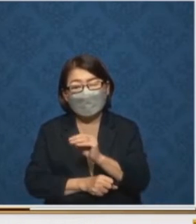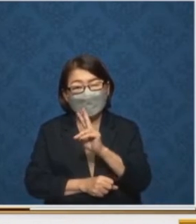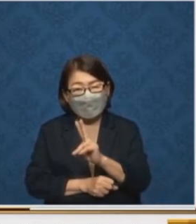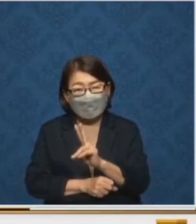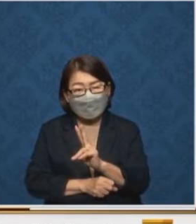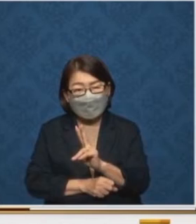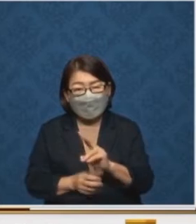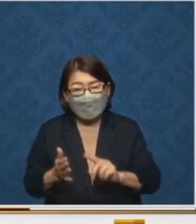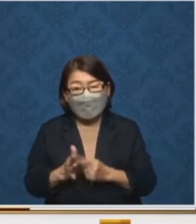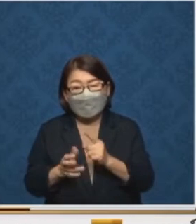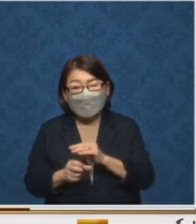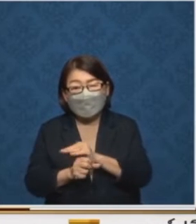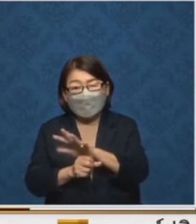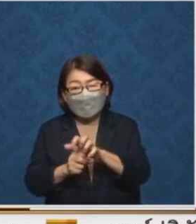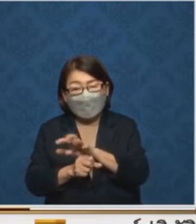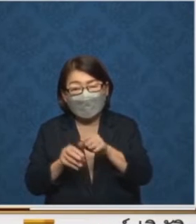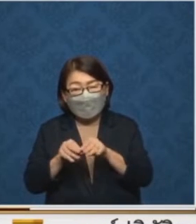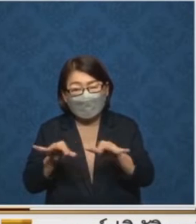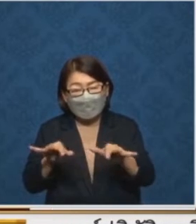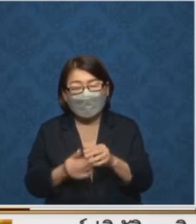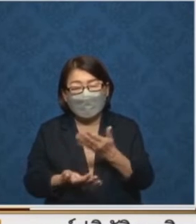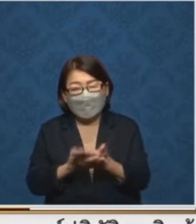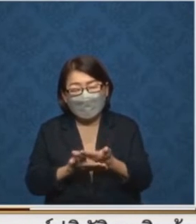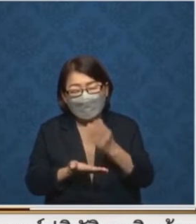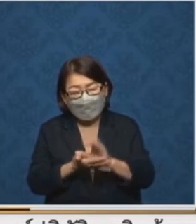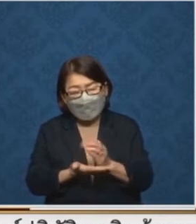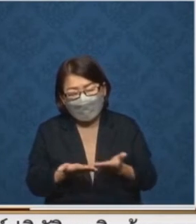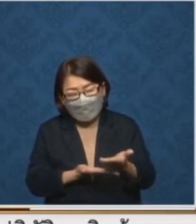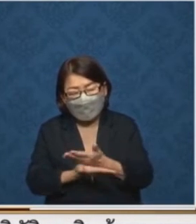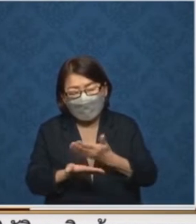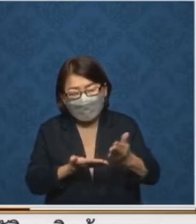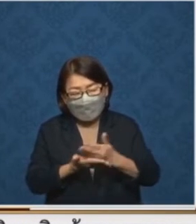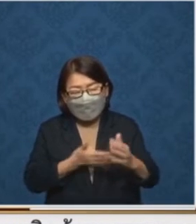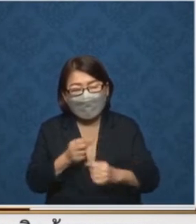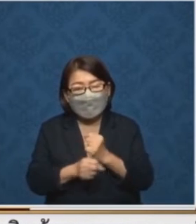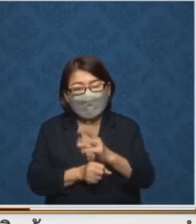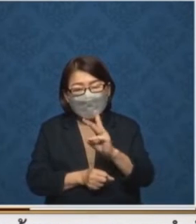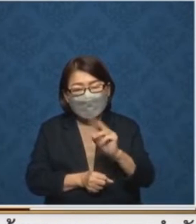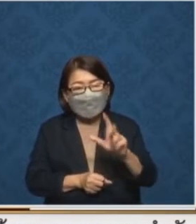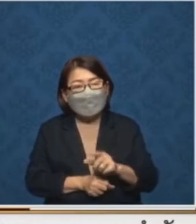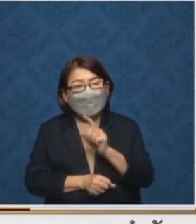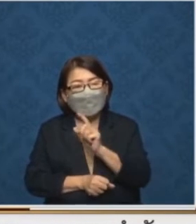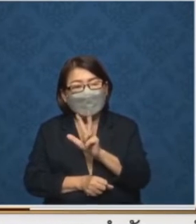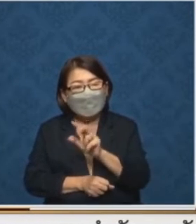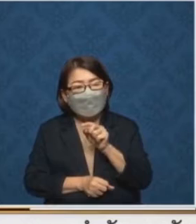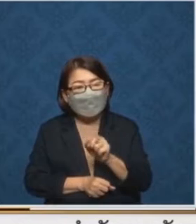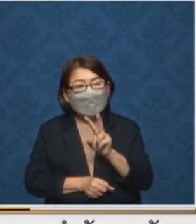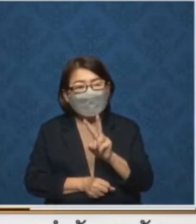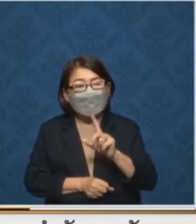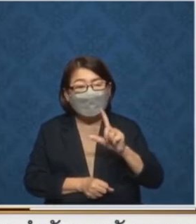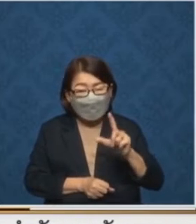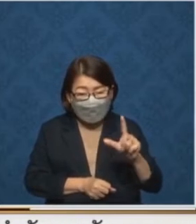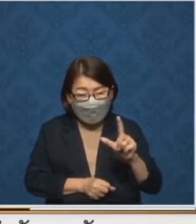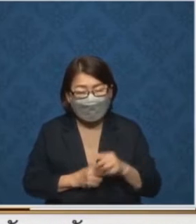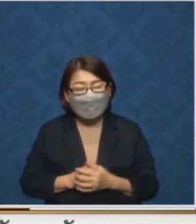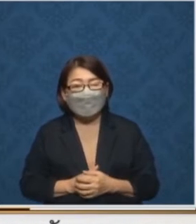เราไมรู้วจะเกดเทตการอะไรขึ้นแต่พอปี 6-4เรารู้อยู่แล้ววาเกิดวิกิจหาเงินไมได้ปิดป